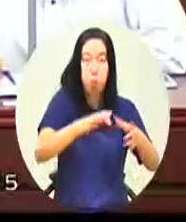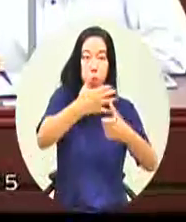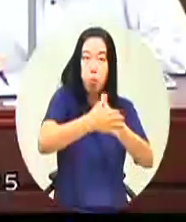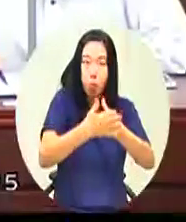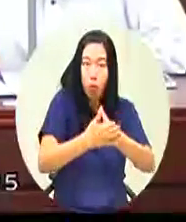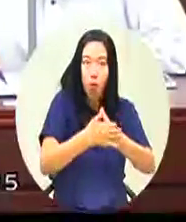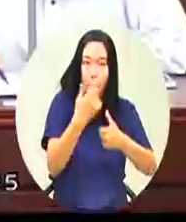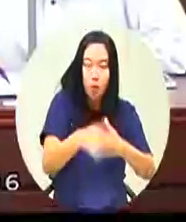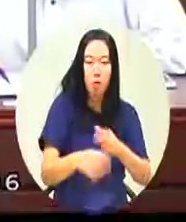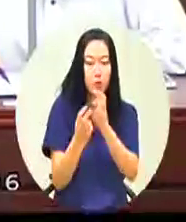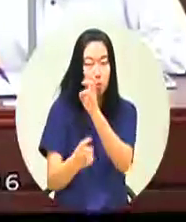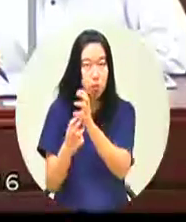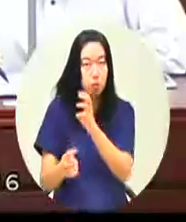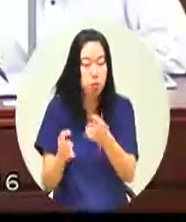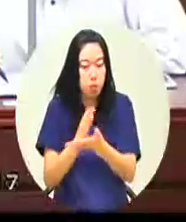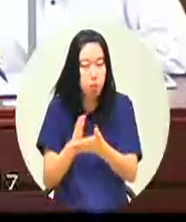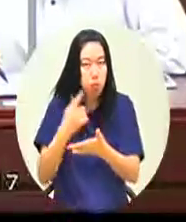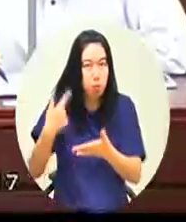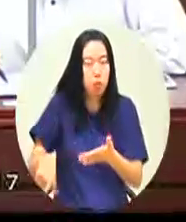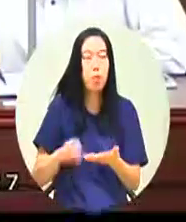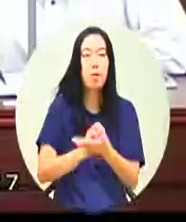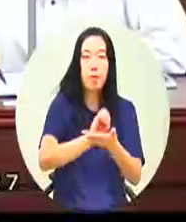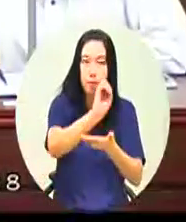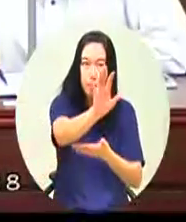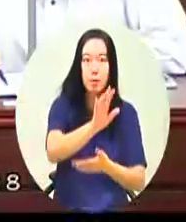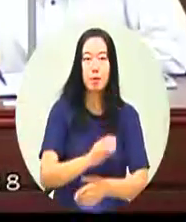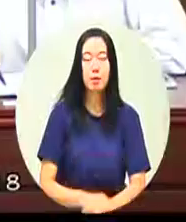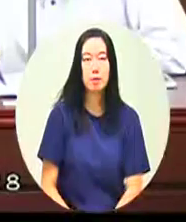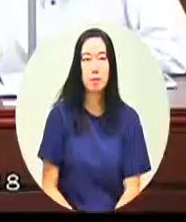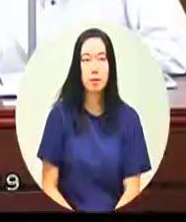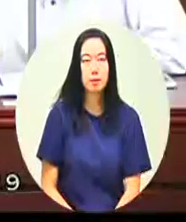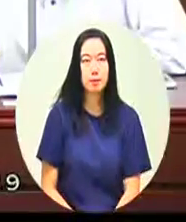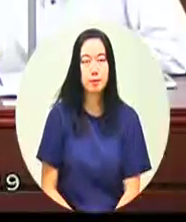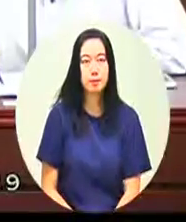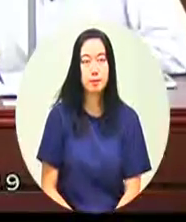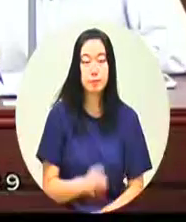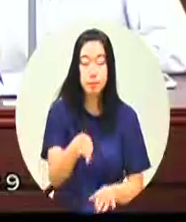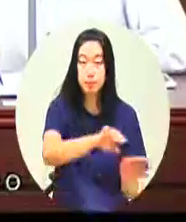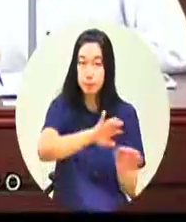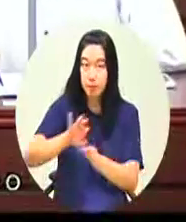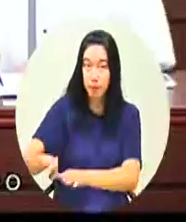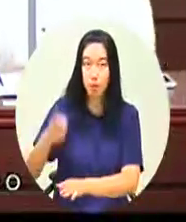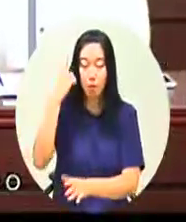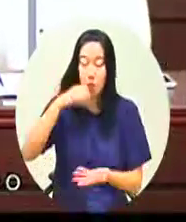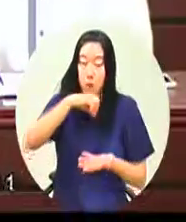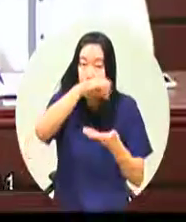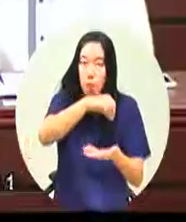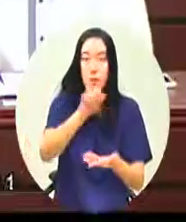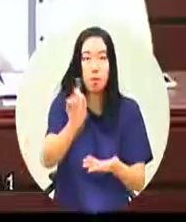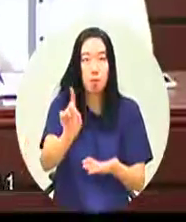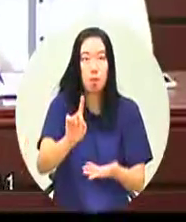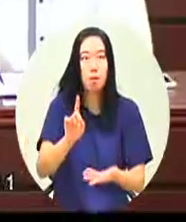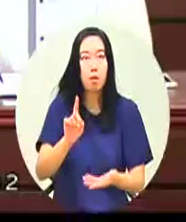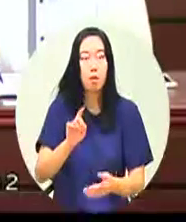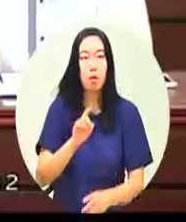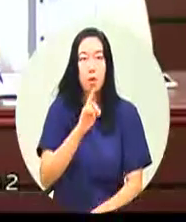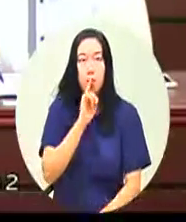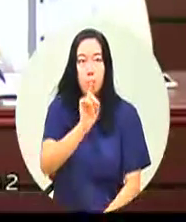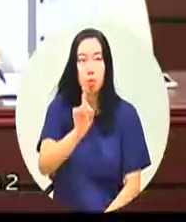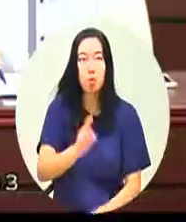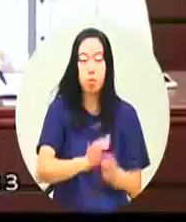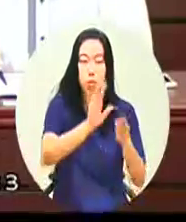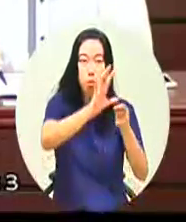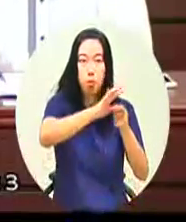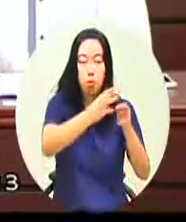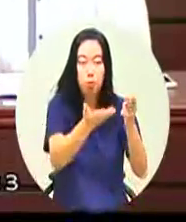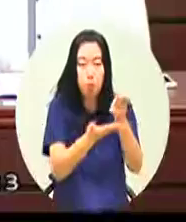评估，然后再跟议员还有地方做报告。那另外就是刚刚有提到这个化博化现在灾害哈，